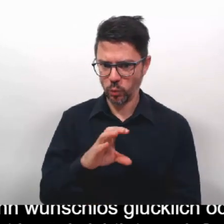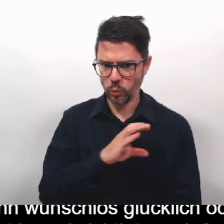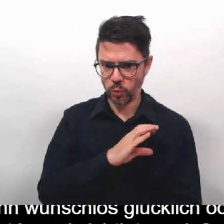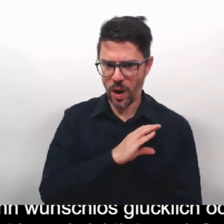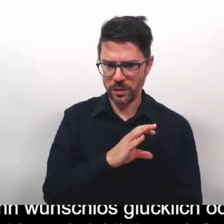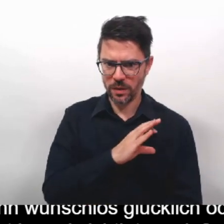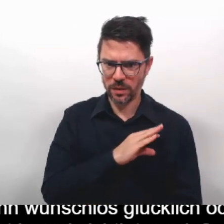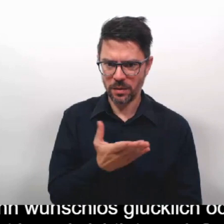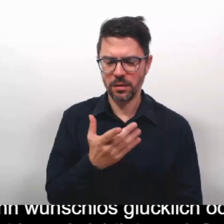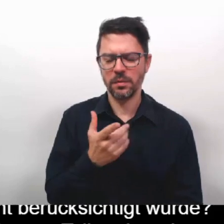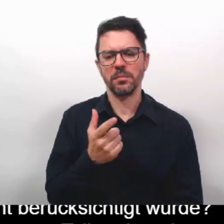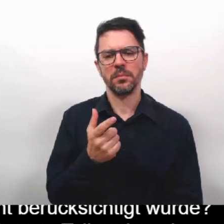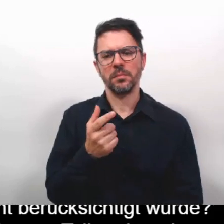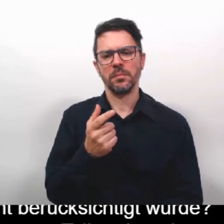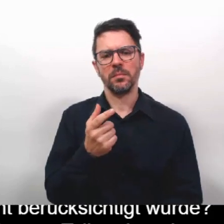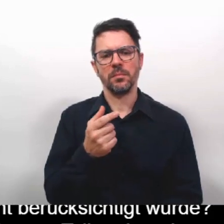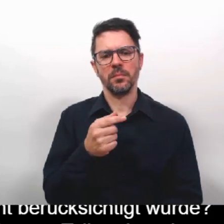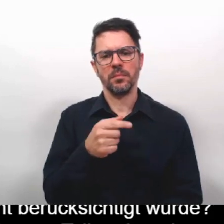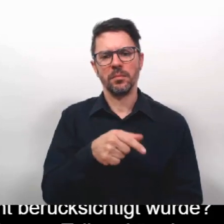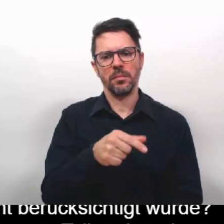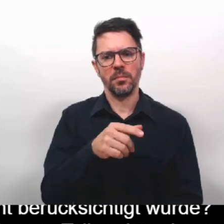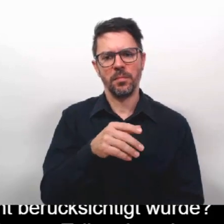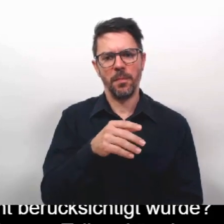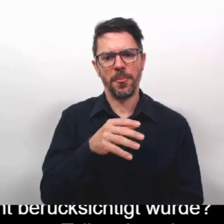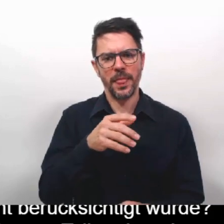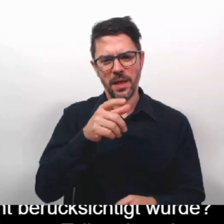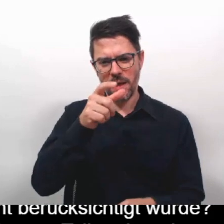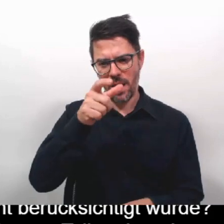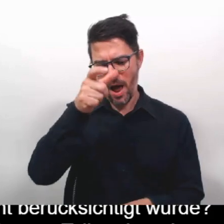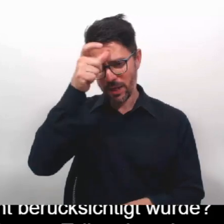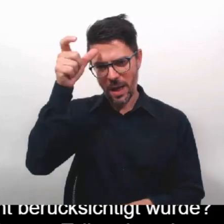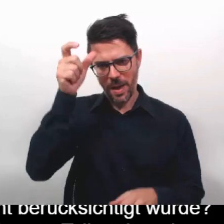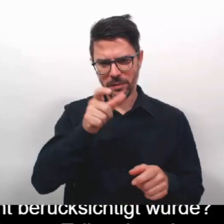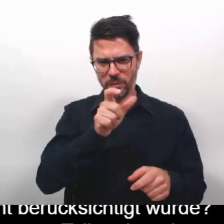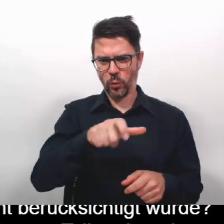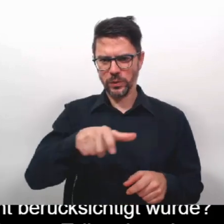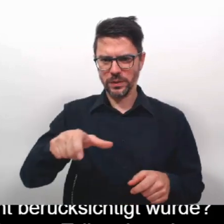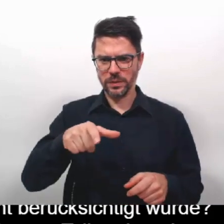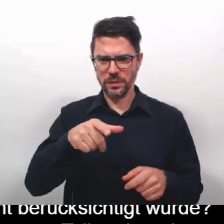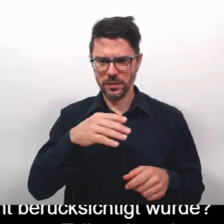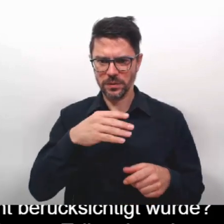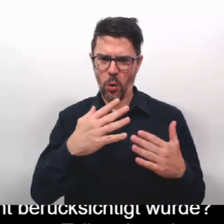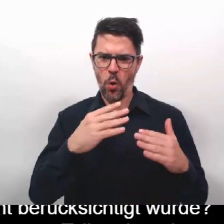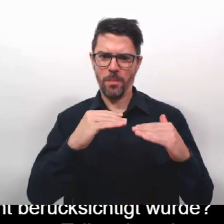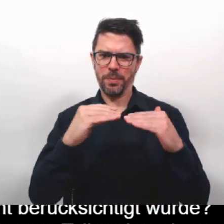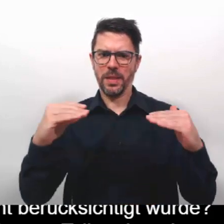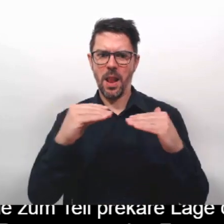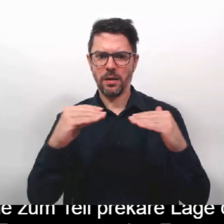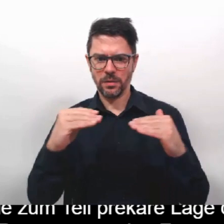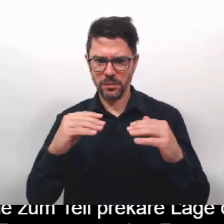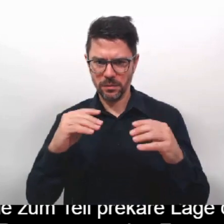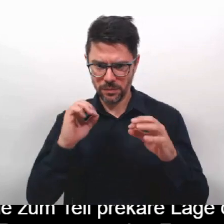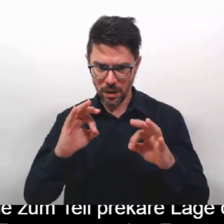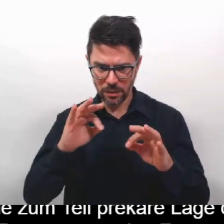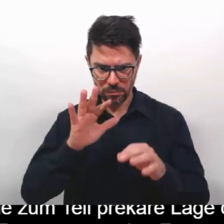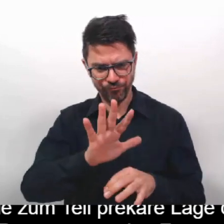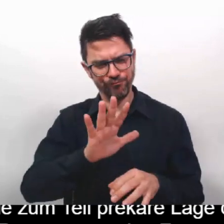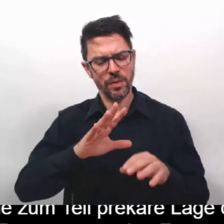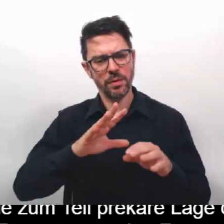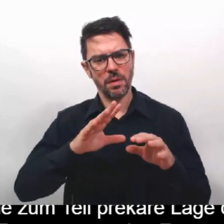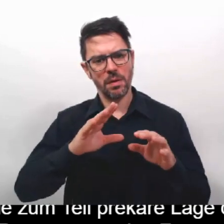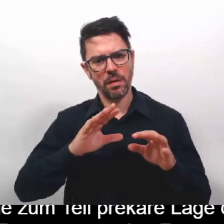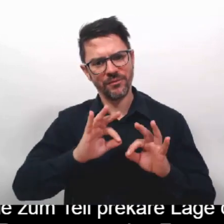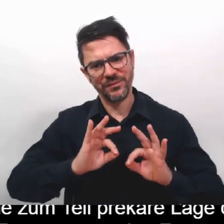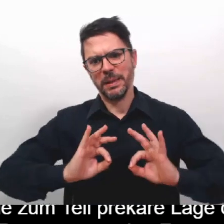Staatsregierung her Eckpunkte, wie man in ähnlichen Fällen verfährt und welche Maßnahmen sind da dann